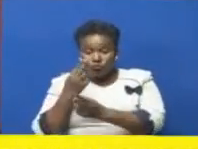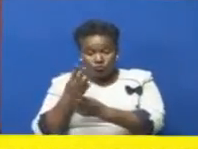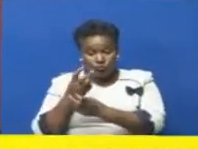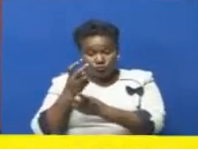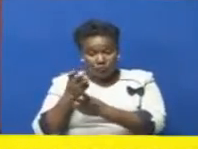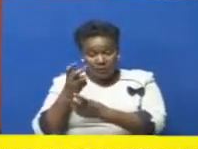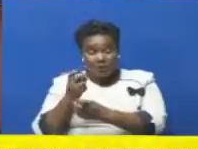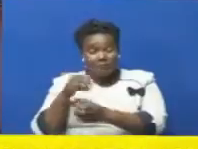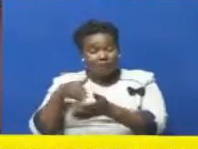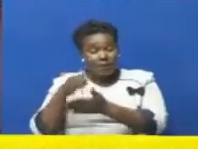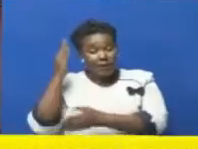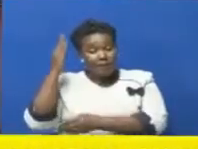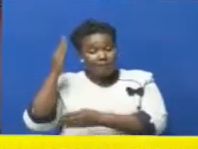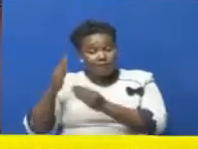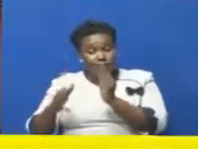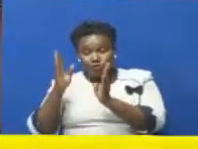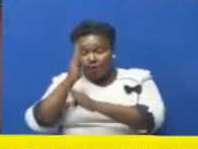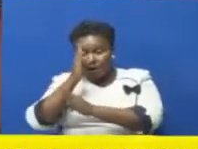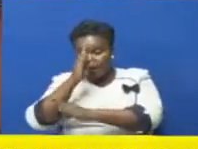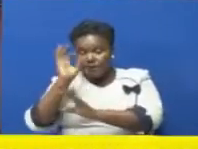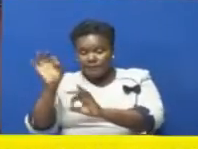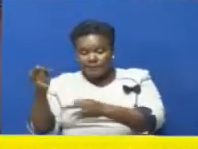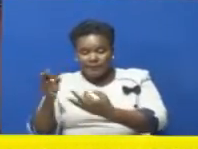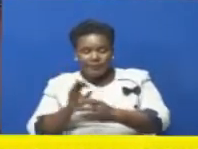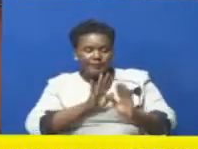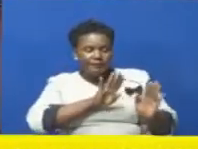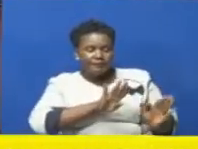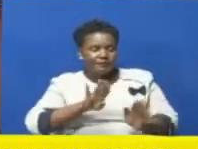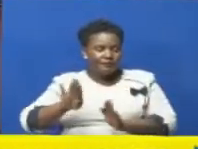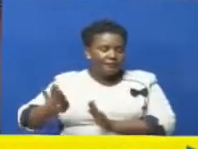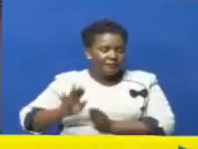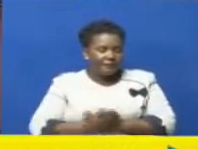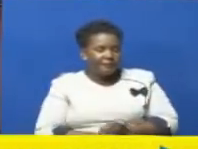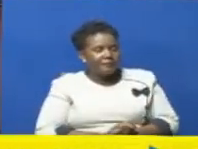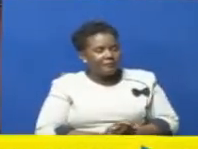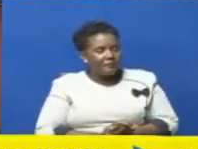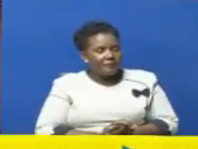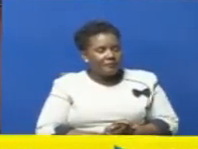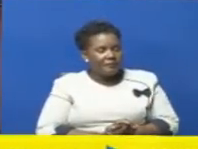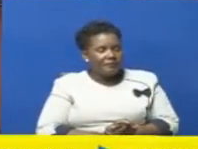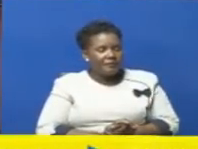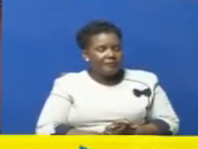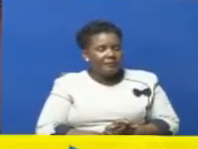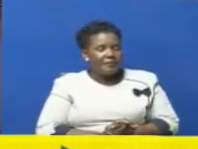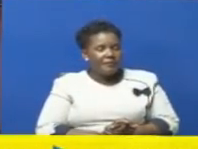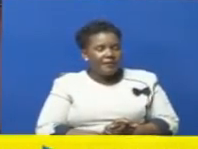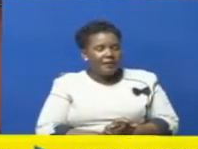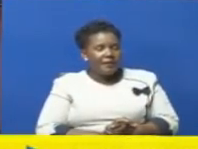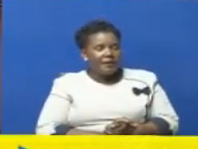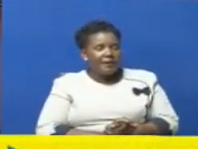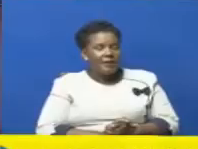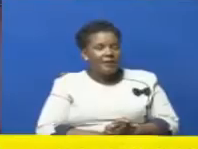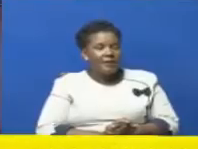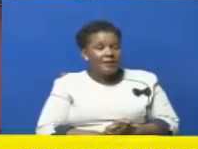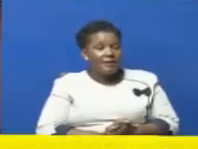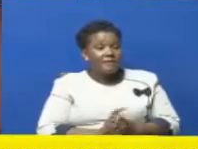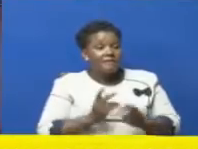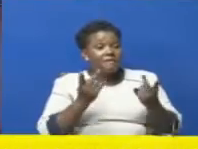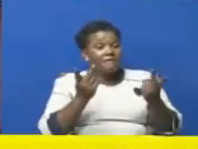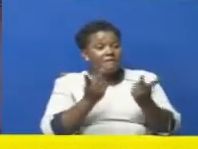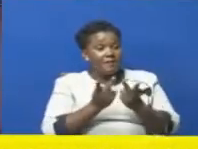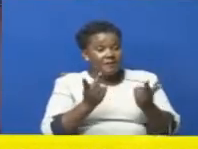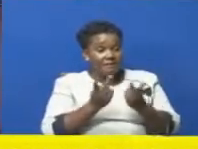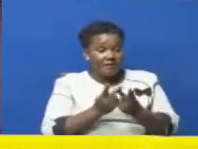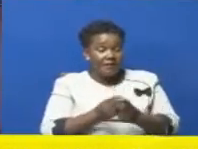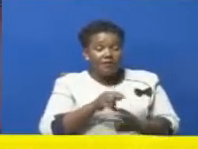kinaendelea huko. Usiku ulao narejea tena kwa mechi kadhaa za ligi ya mabingwa kuchezwa katika viwanja tofauti. Kundi A, Club